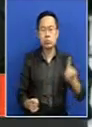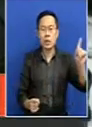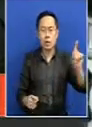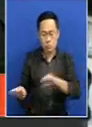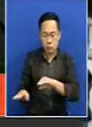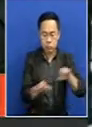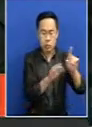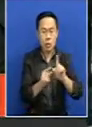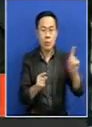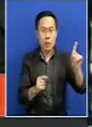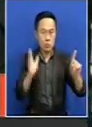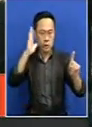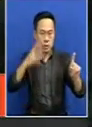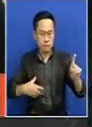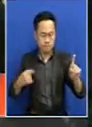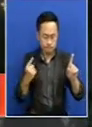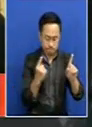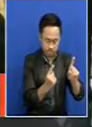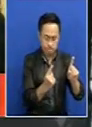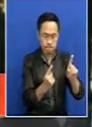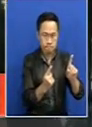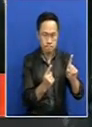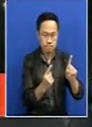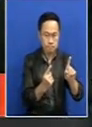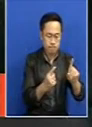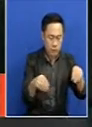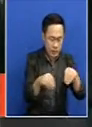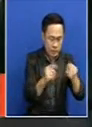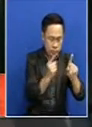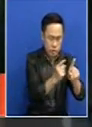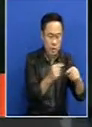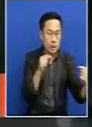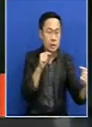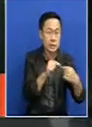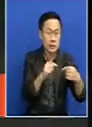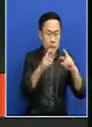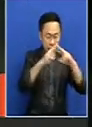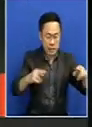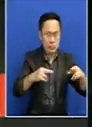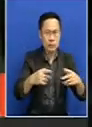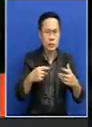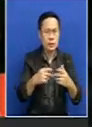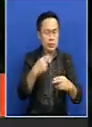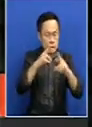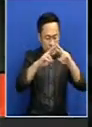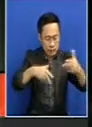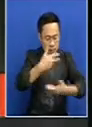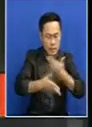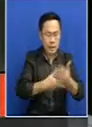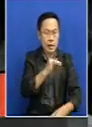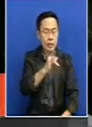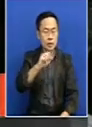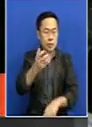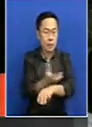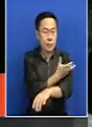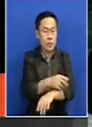ไดเลื่อนไปนะคะแต่ว่าฝ่ายชายก็เดินตามจนกระทั่งฝ่ายหญิงเดินมาถึงเกือบร้านไอสตูดิโอค่ะฝ่ายช